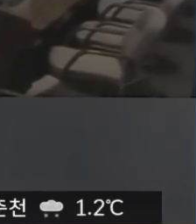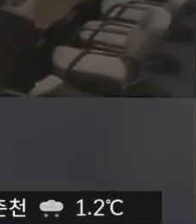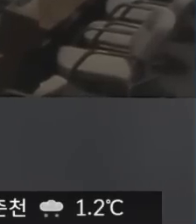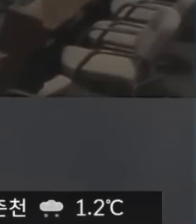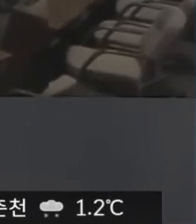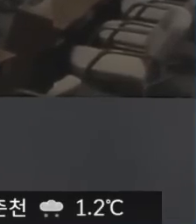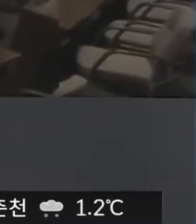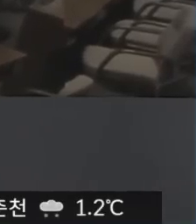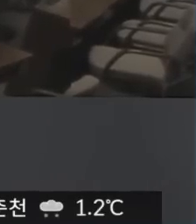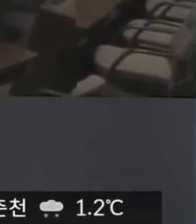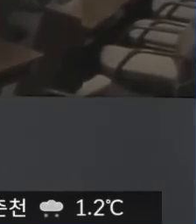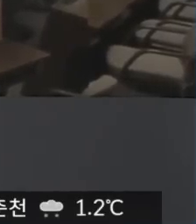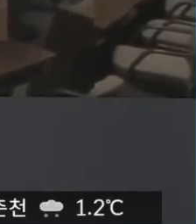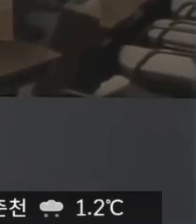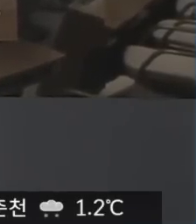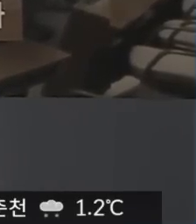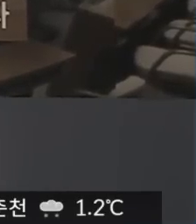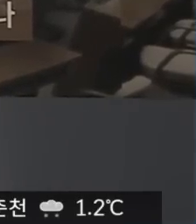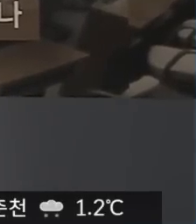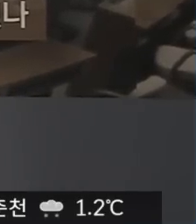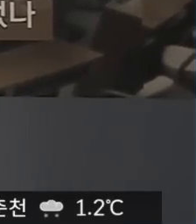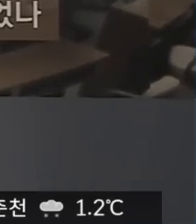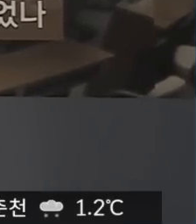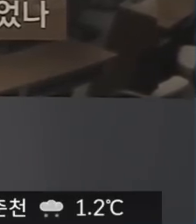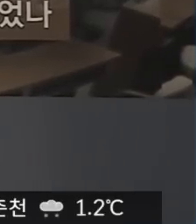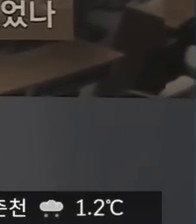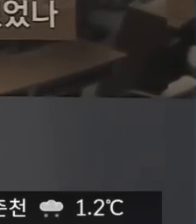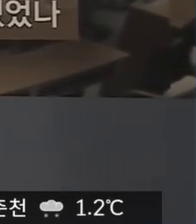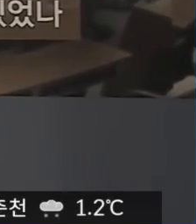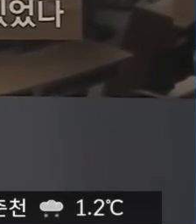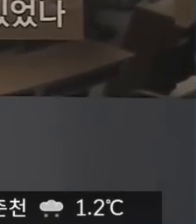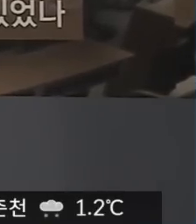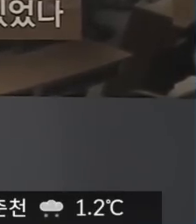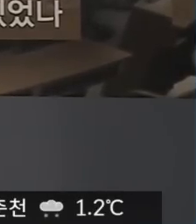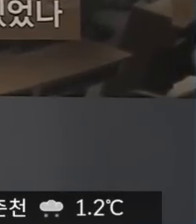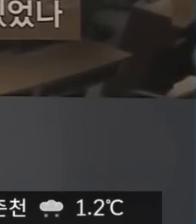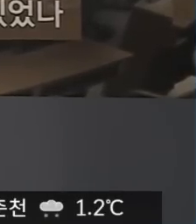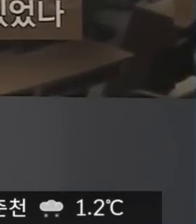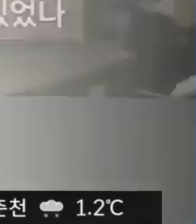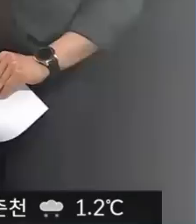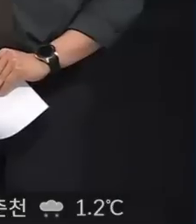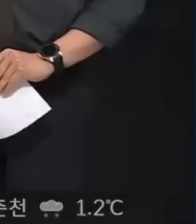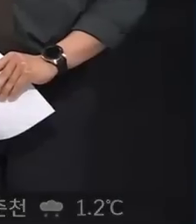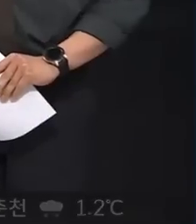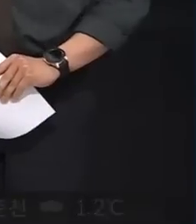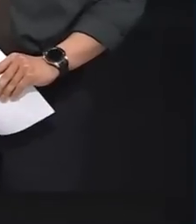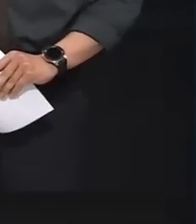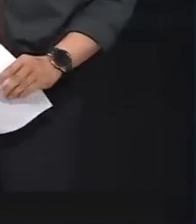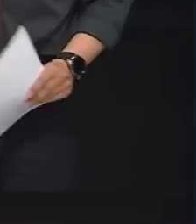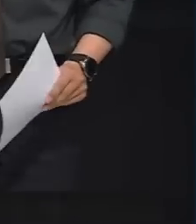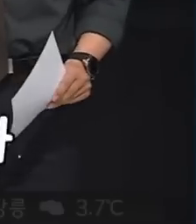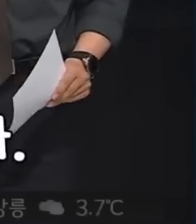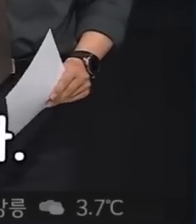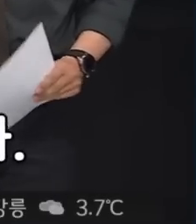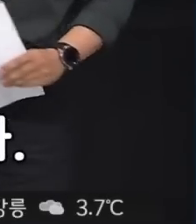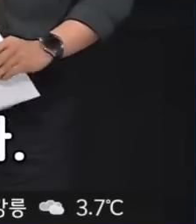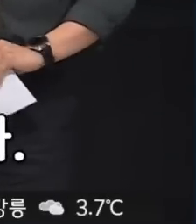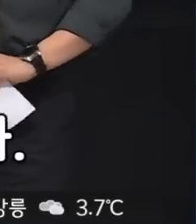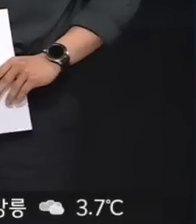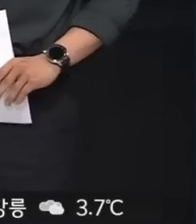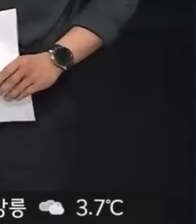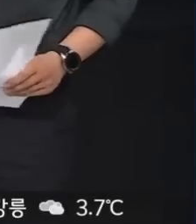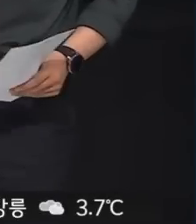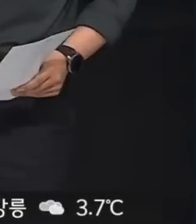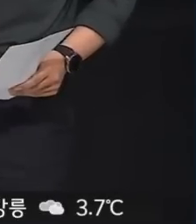지금부터는 저희 국회 상황실을 고소고발 픽3로 진행을 해볼까 합니다. 네, 간만에 준픽4로